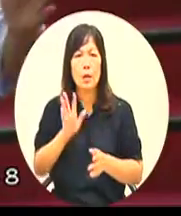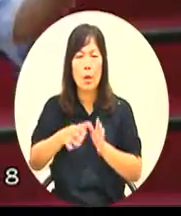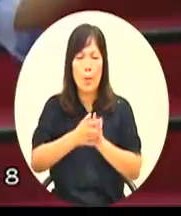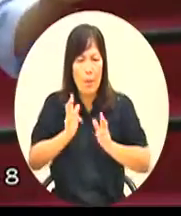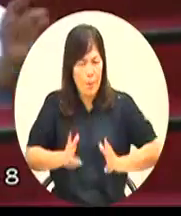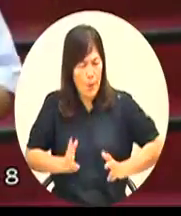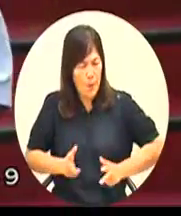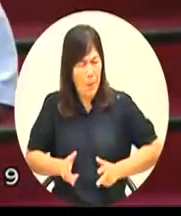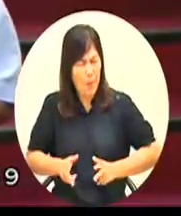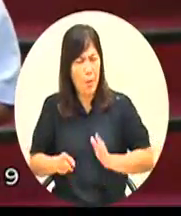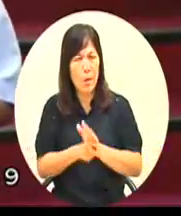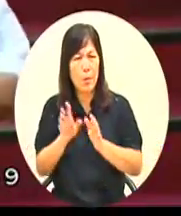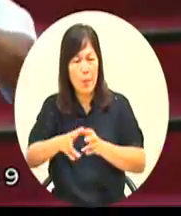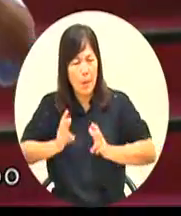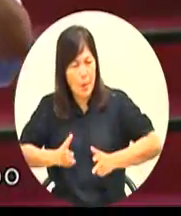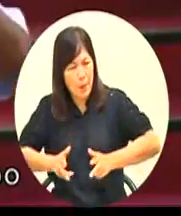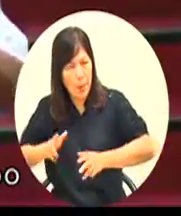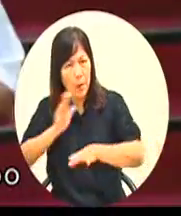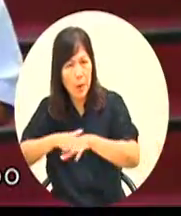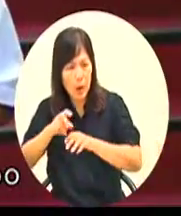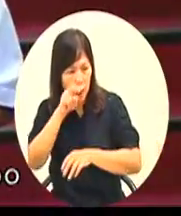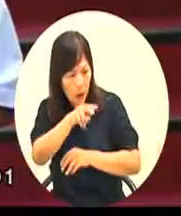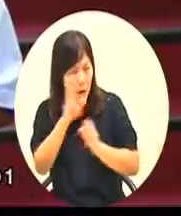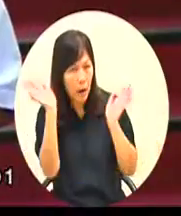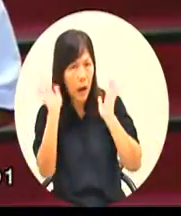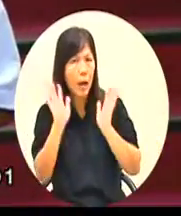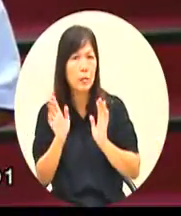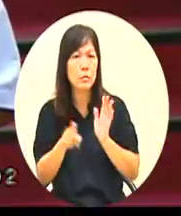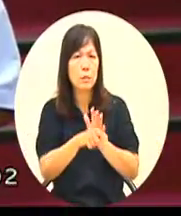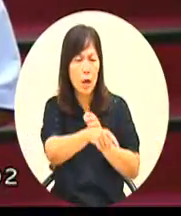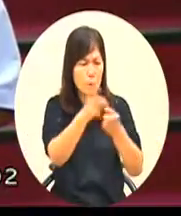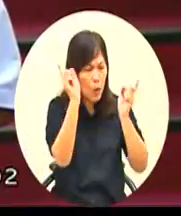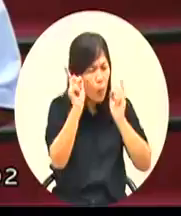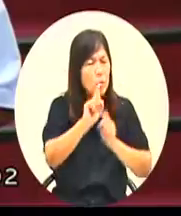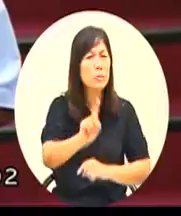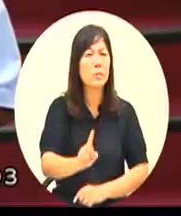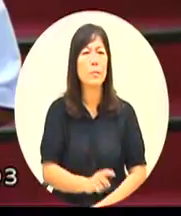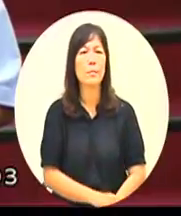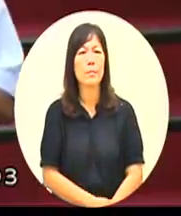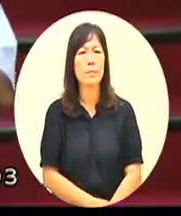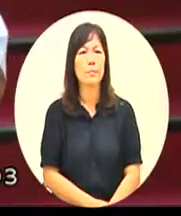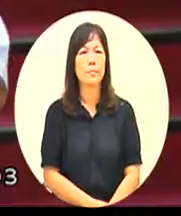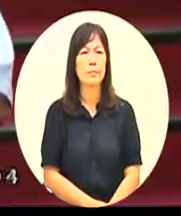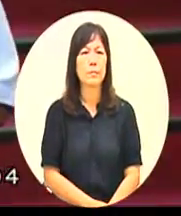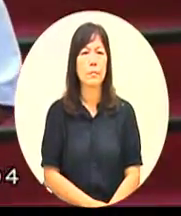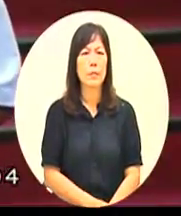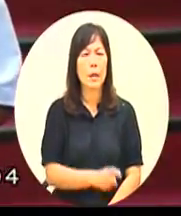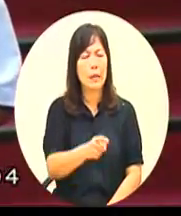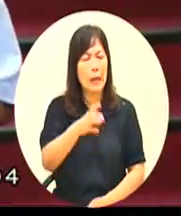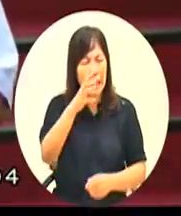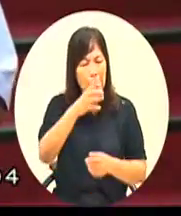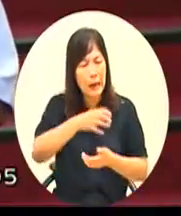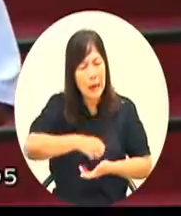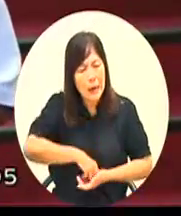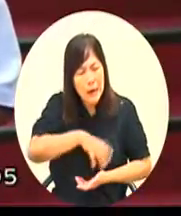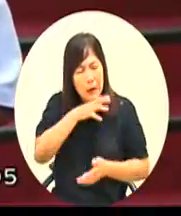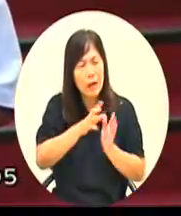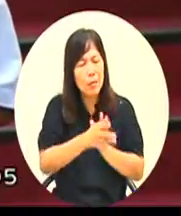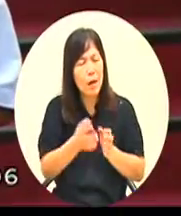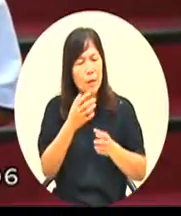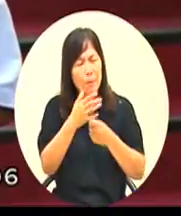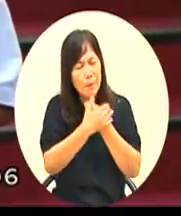啊，跑到一个角落看看小朋友到底玩什么东西。年纪大的要如何